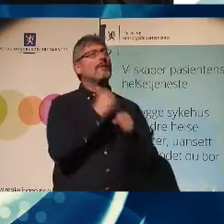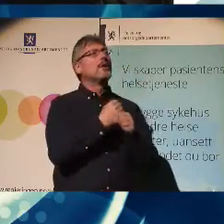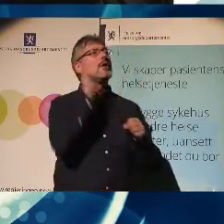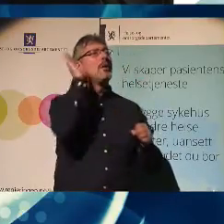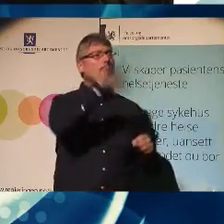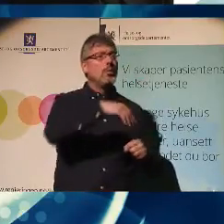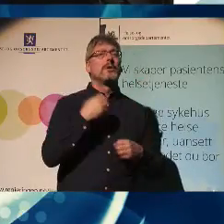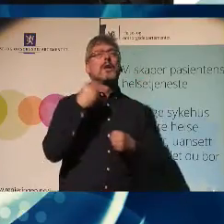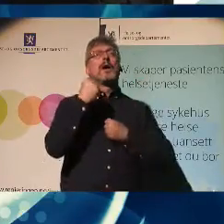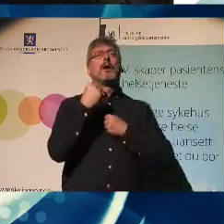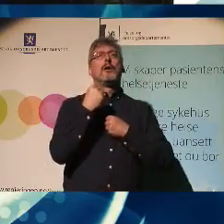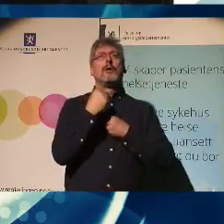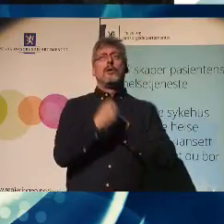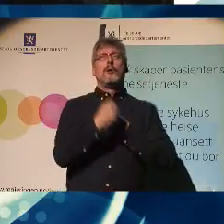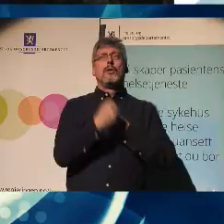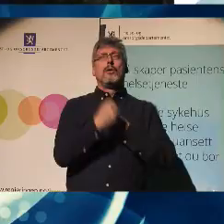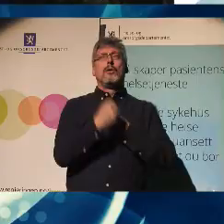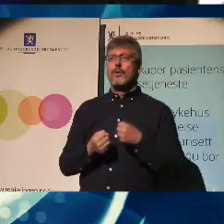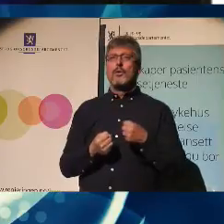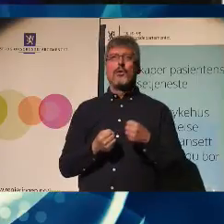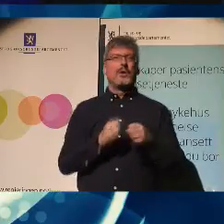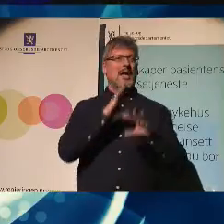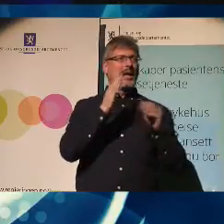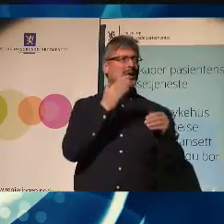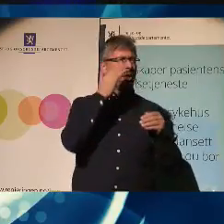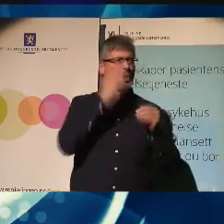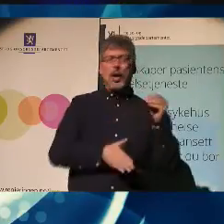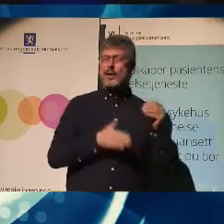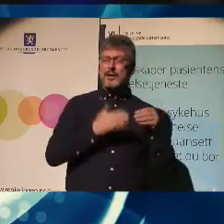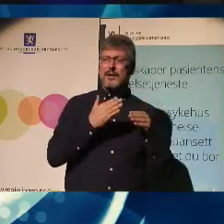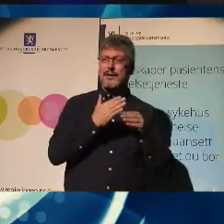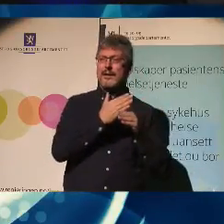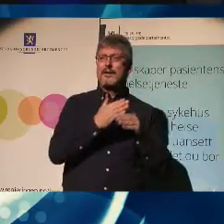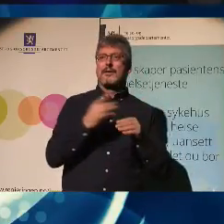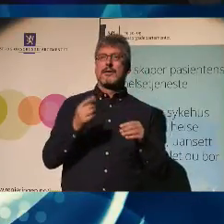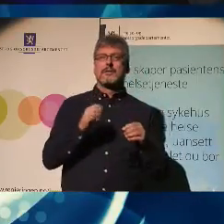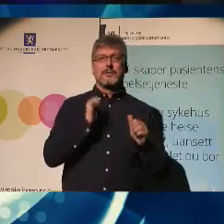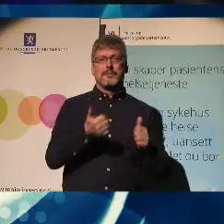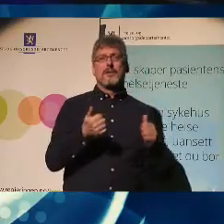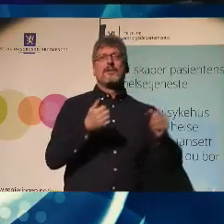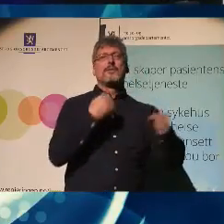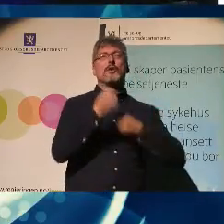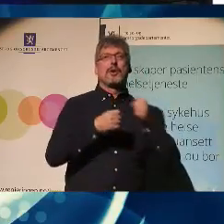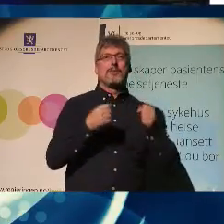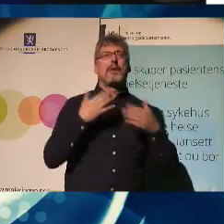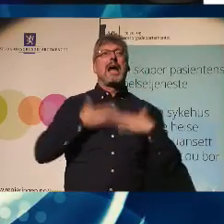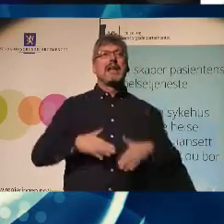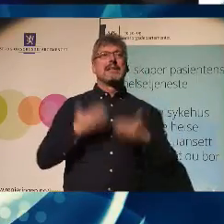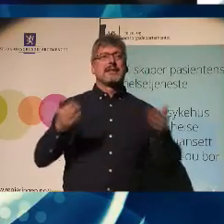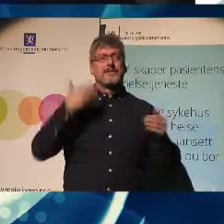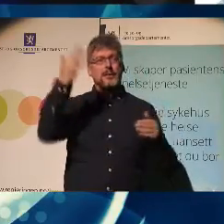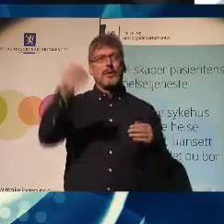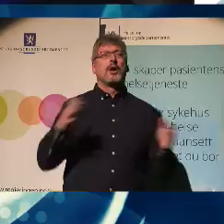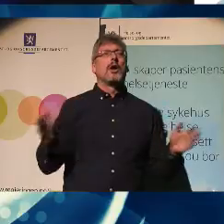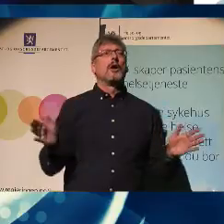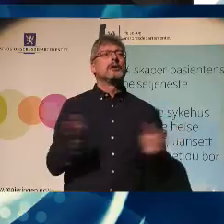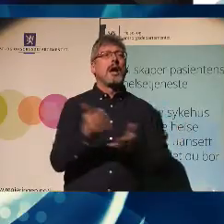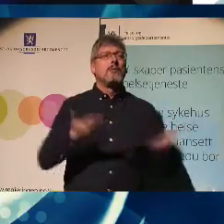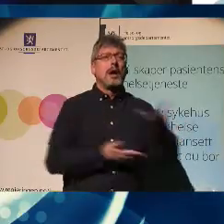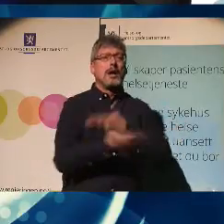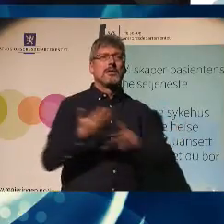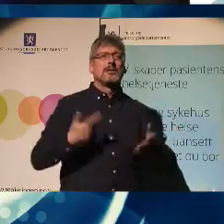gjør cutting edge ting, som helt i fronten av hva vi bør levere i kommunale helsetjenester fremover. Bedre samhandling har mange jobbet med, mellom jordmor